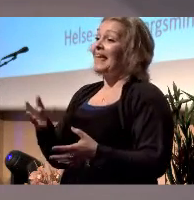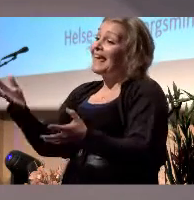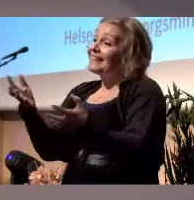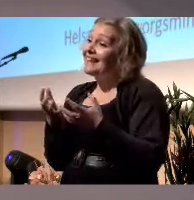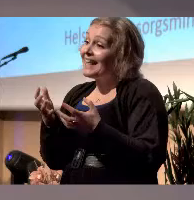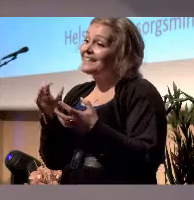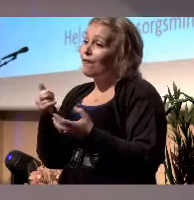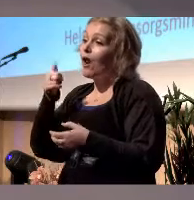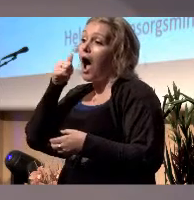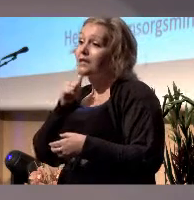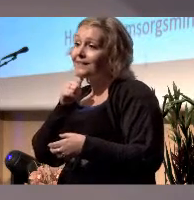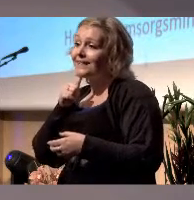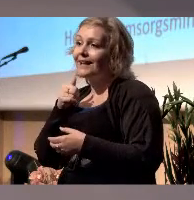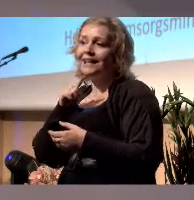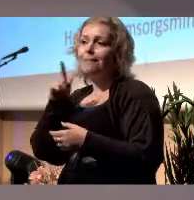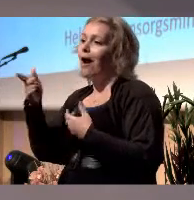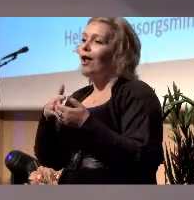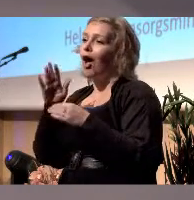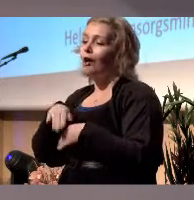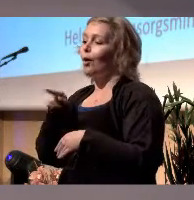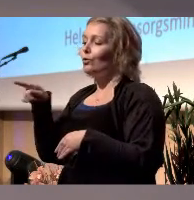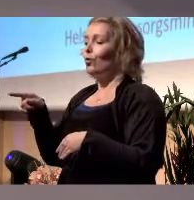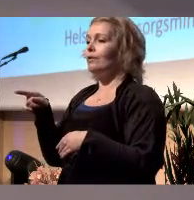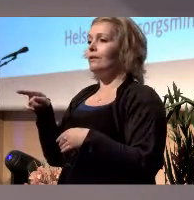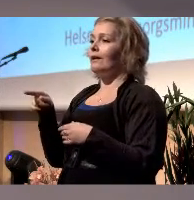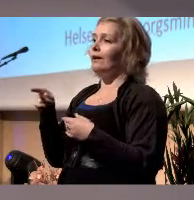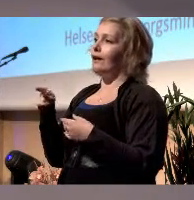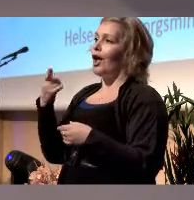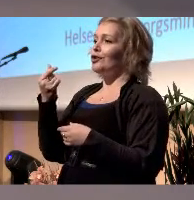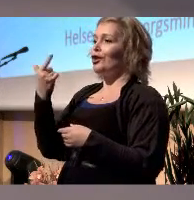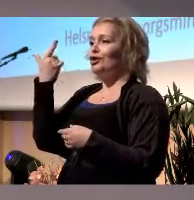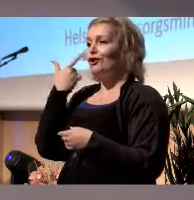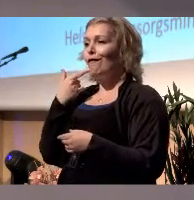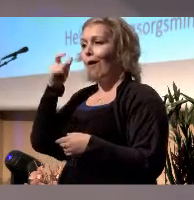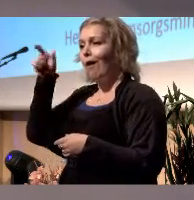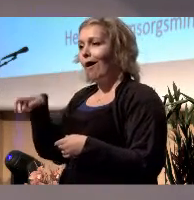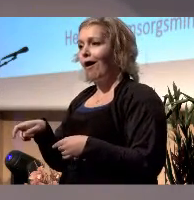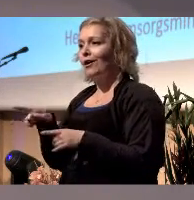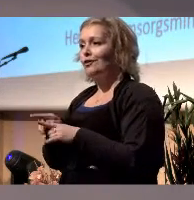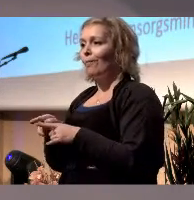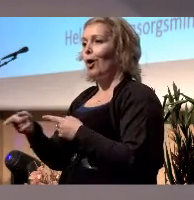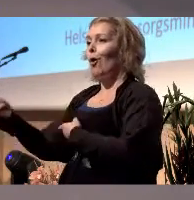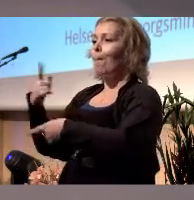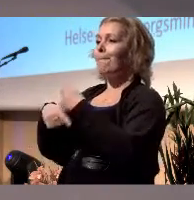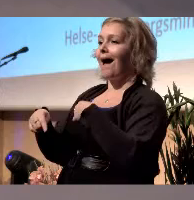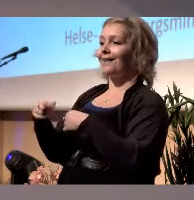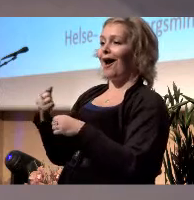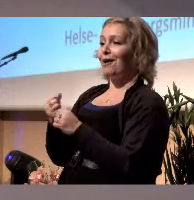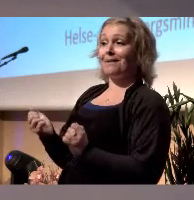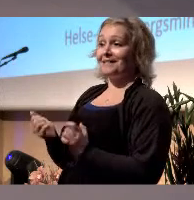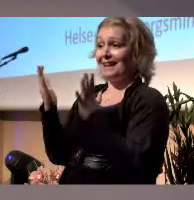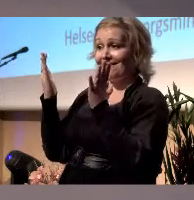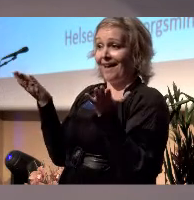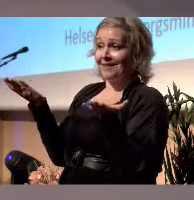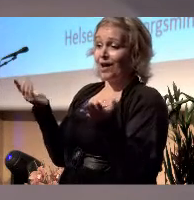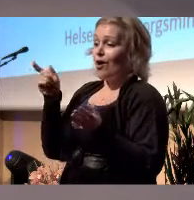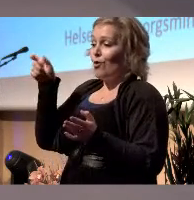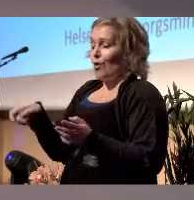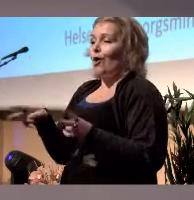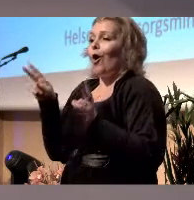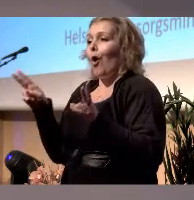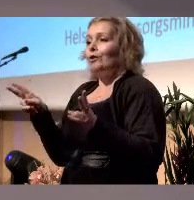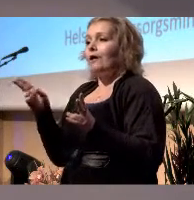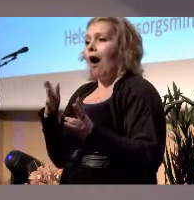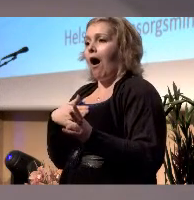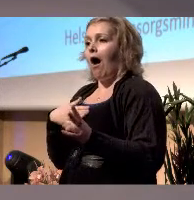Interessen for Astrid handler jo ikke bare om at det er uvanlig med en 77-åring som gjør comeback i arbeidslivet. Hun har